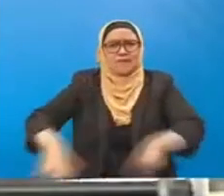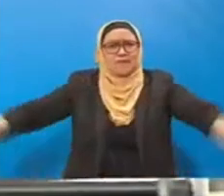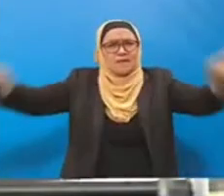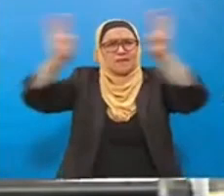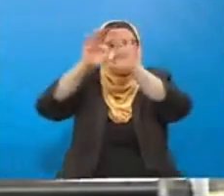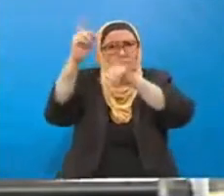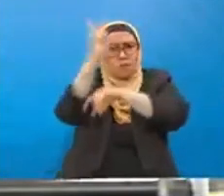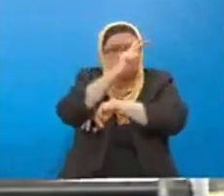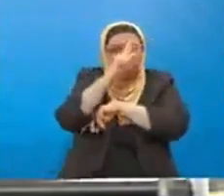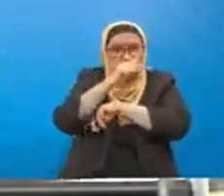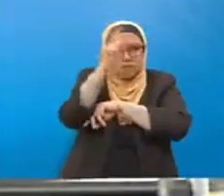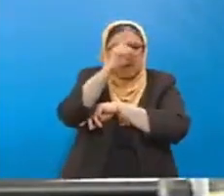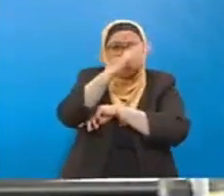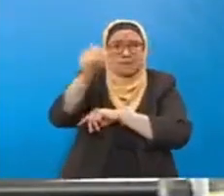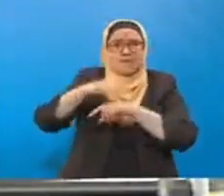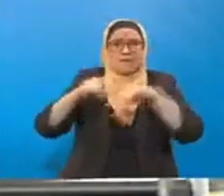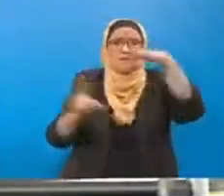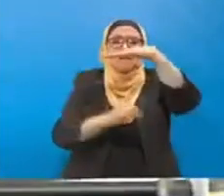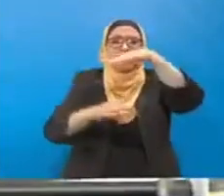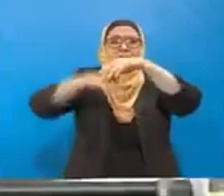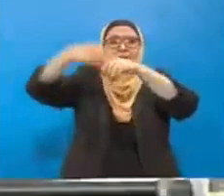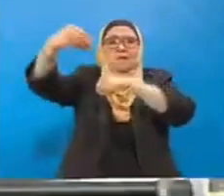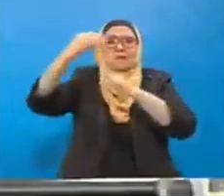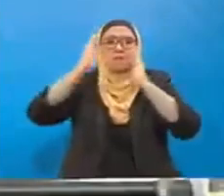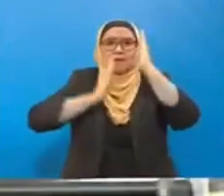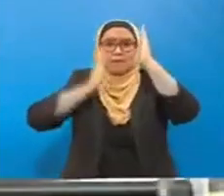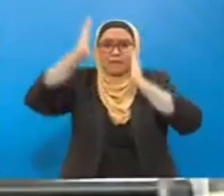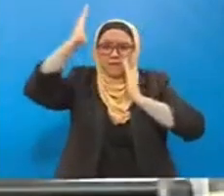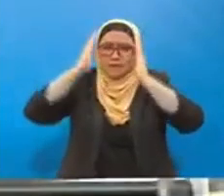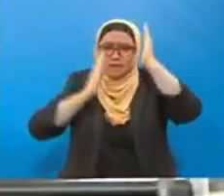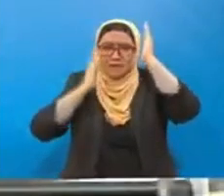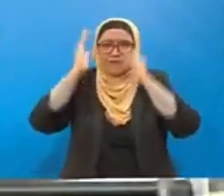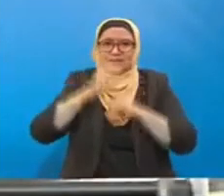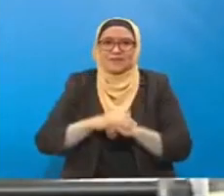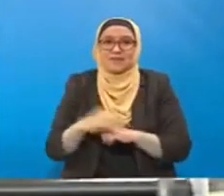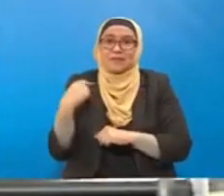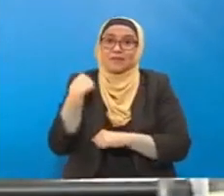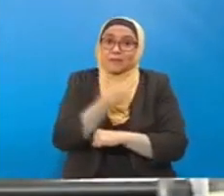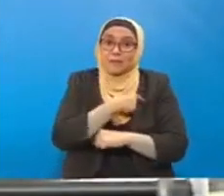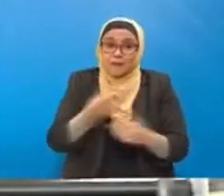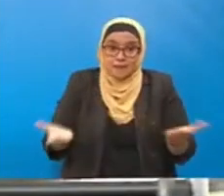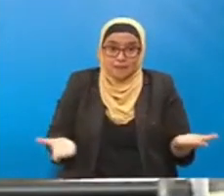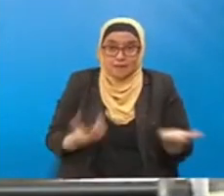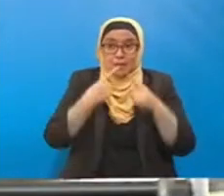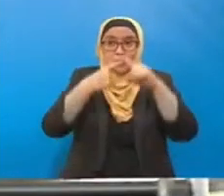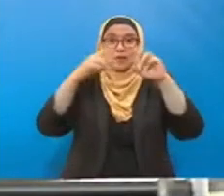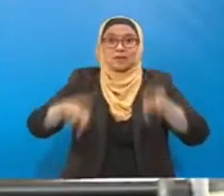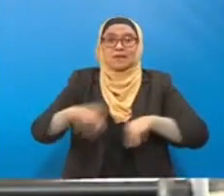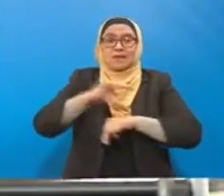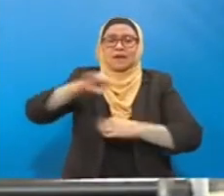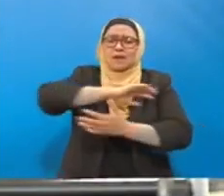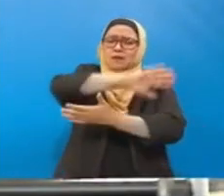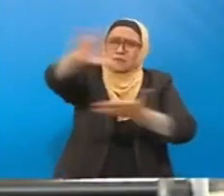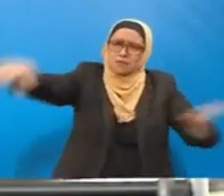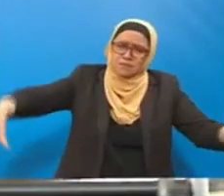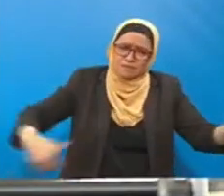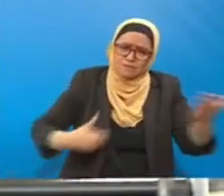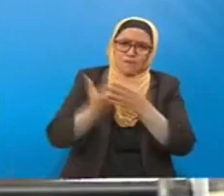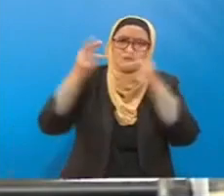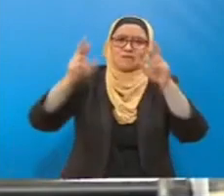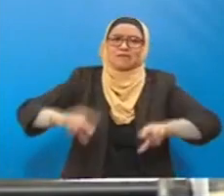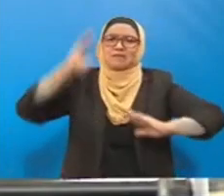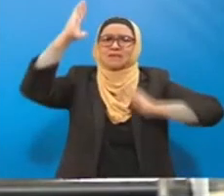kerajaan dan daftar luar Malaysia kita di dewan rakyat dan keseluruhan rakyat Malaysia mempunyai